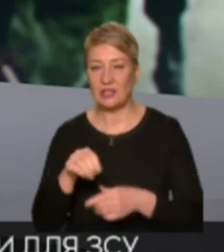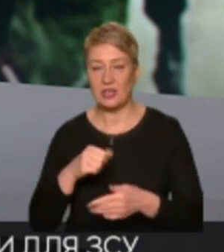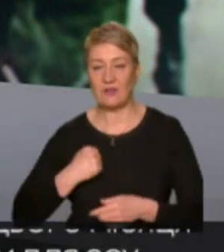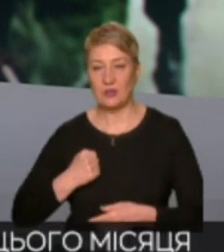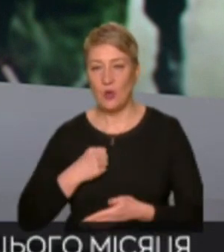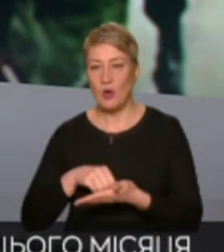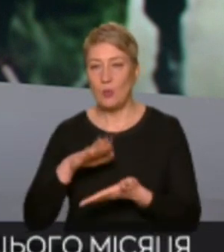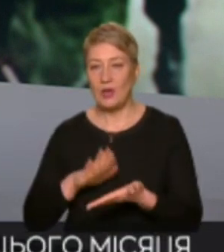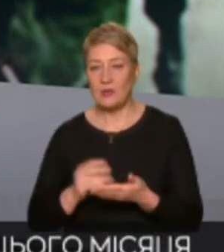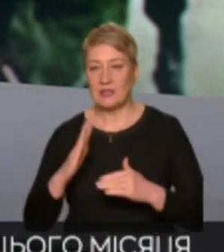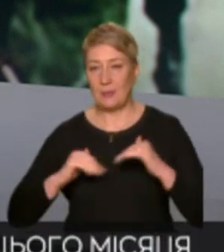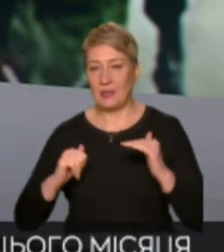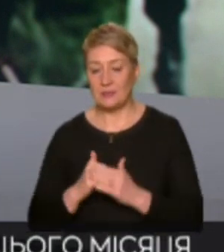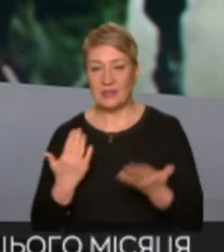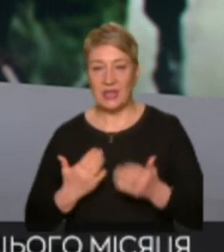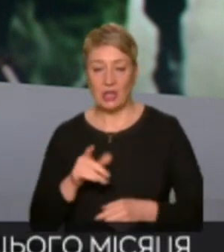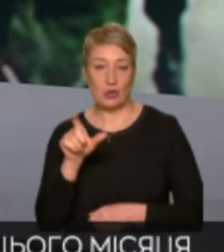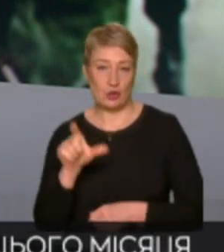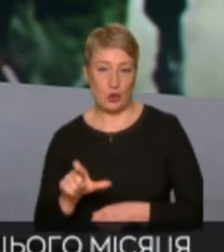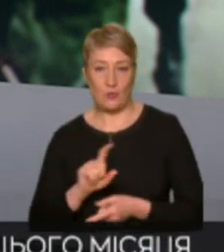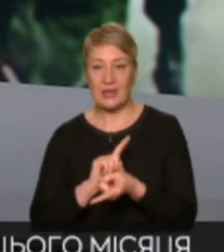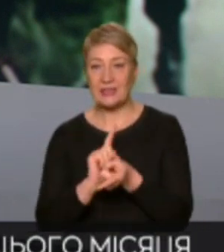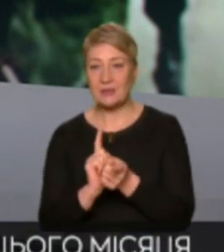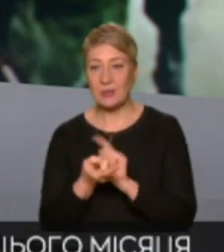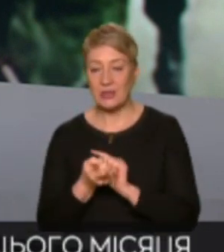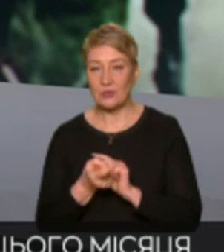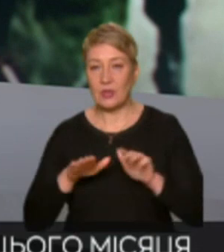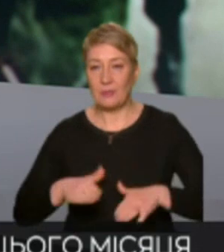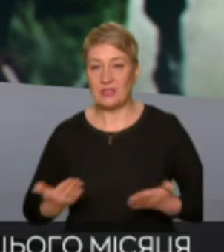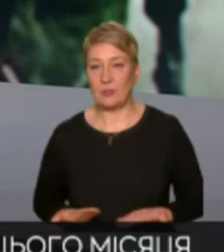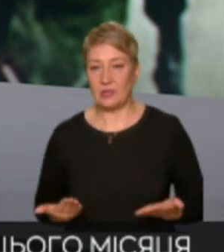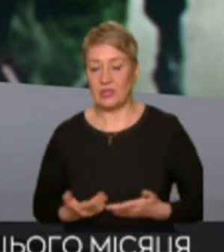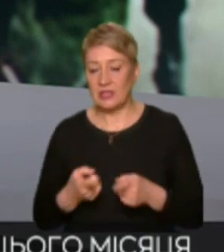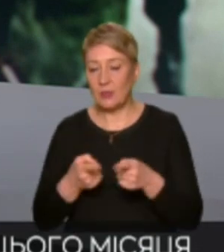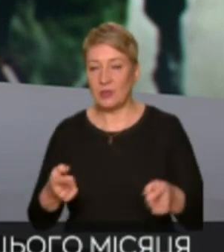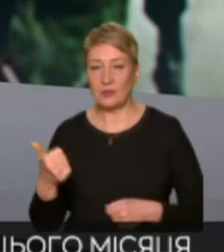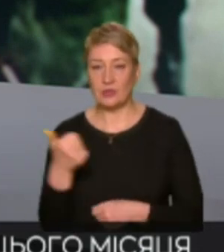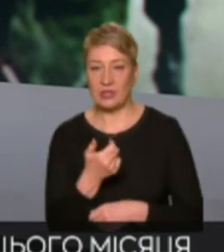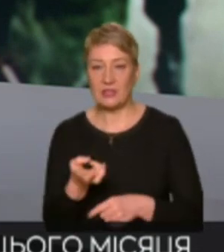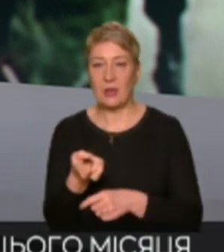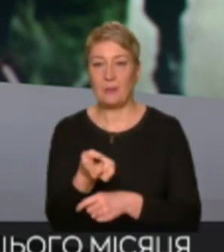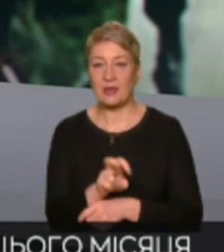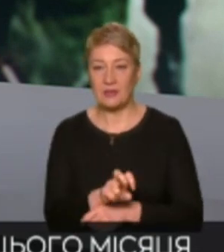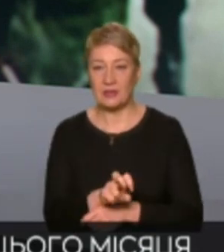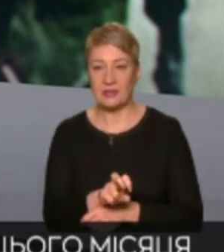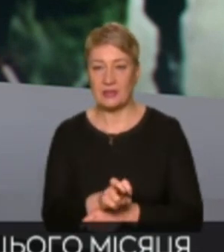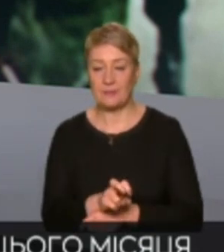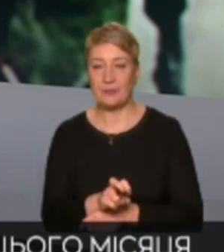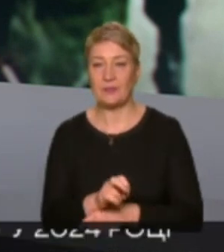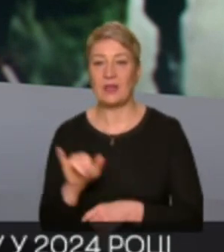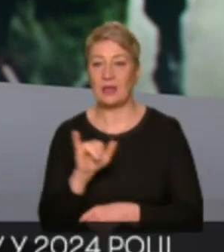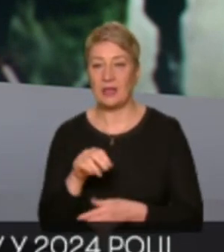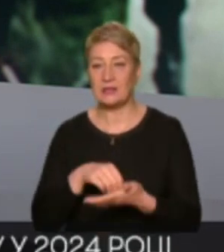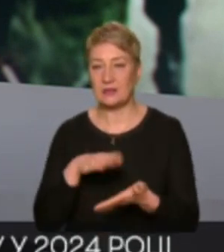Якщо чоловіки змінюють місця проживання, вони впродовж тижня мають з'явитися в ТЦК за місцем нового проживання та стати